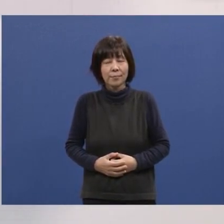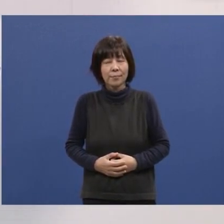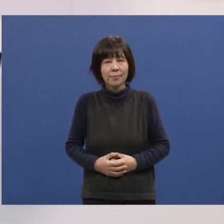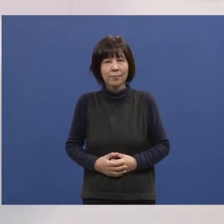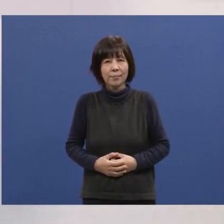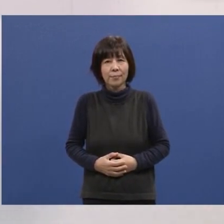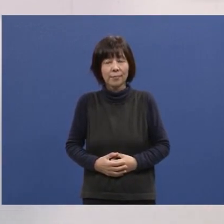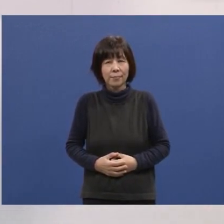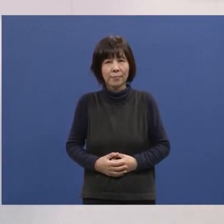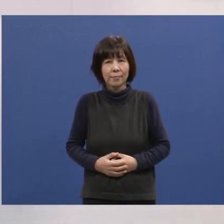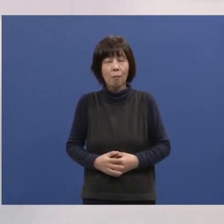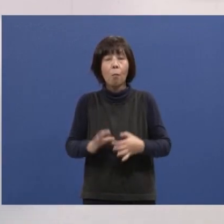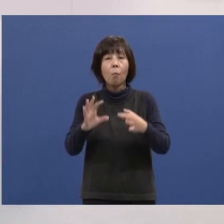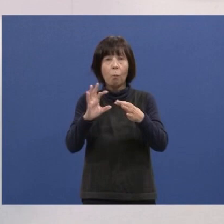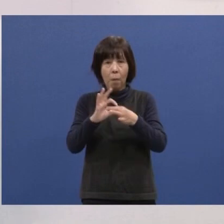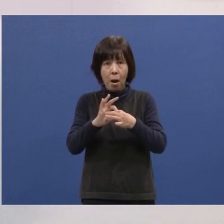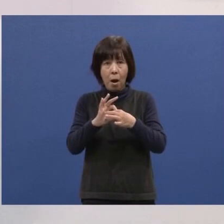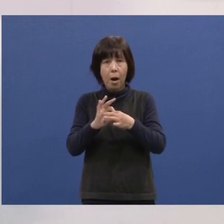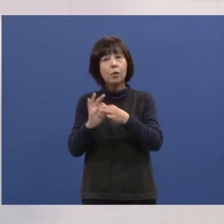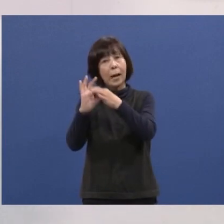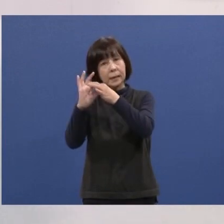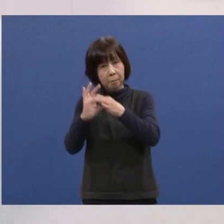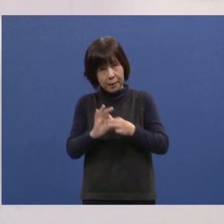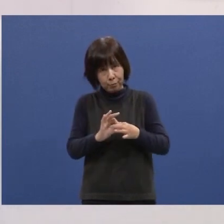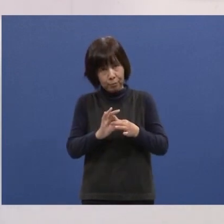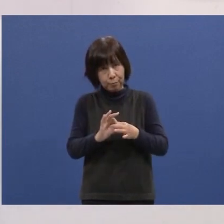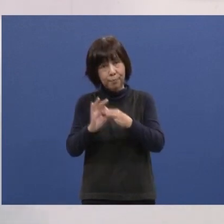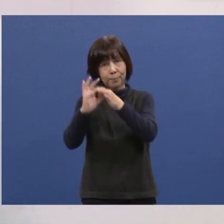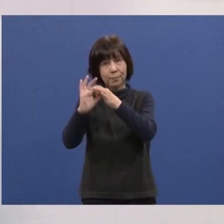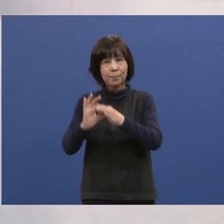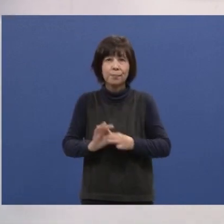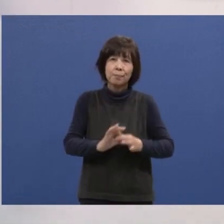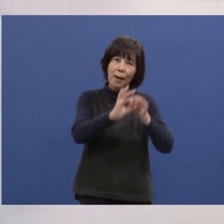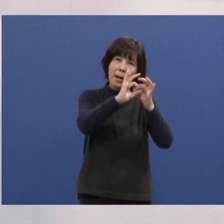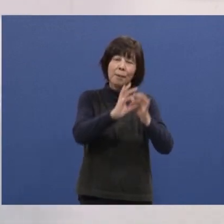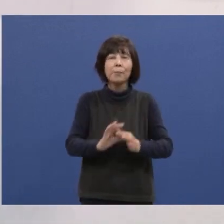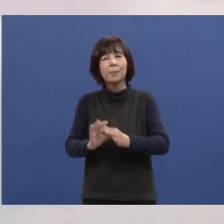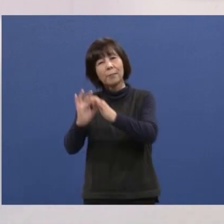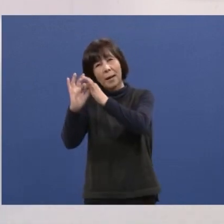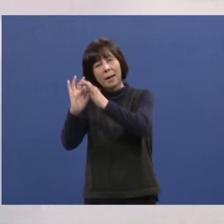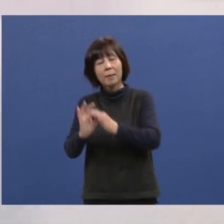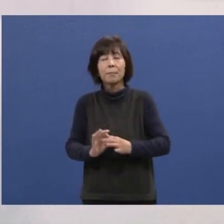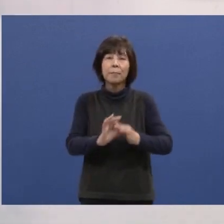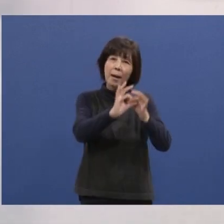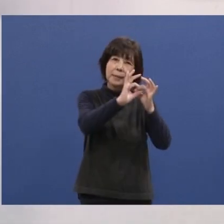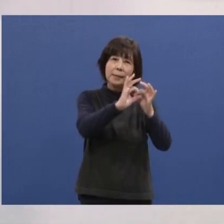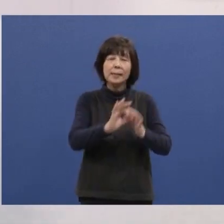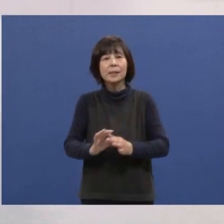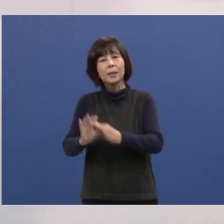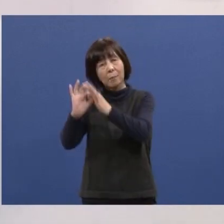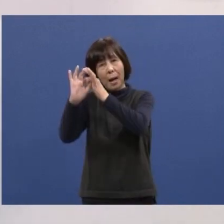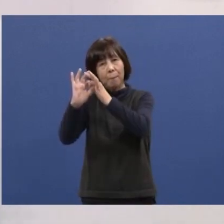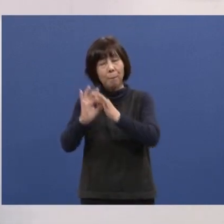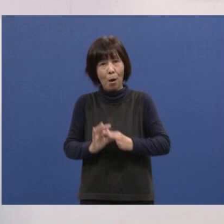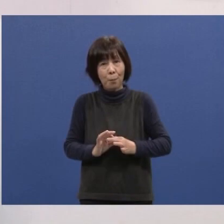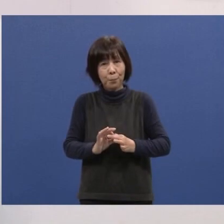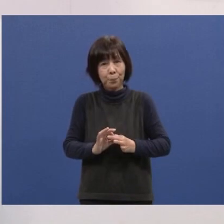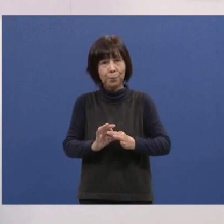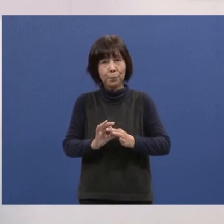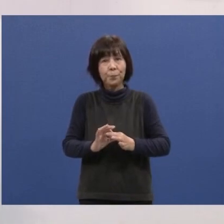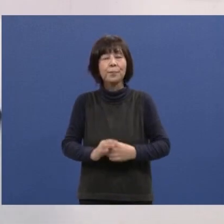絡まった指の輪を揺らします。まあまあまあ、マジックマン